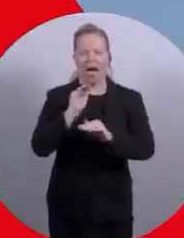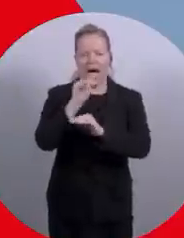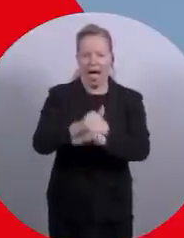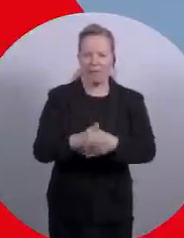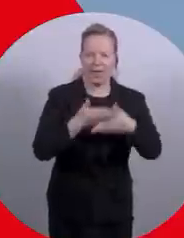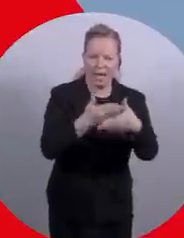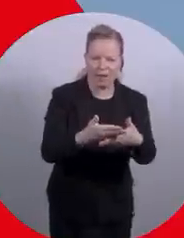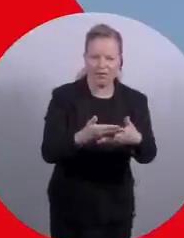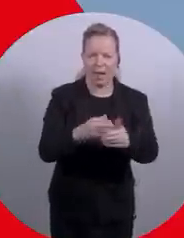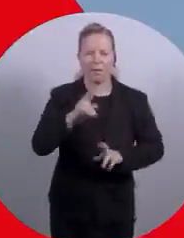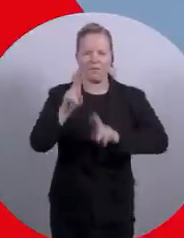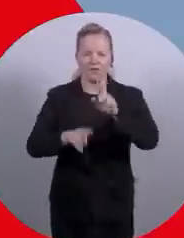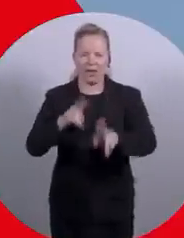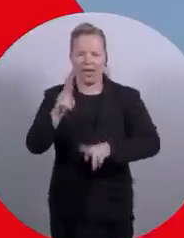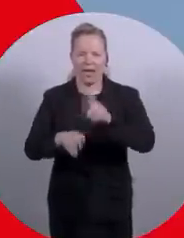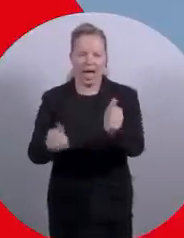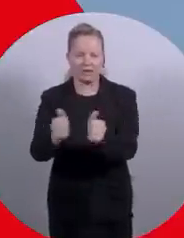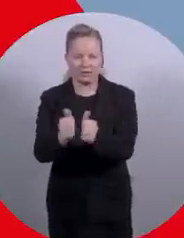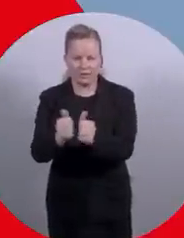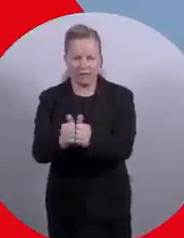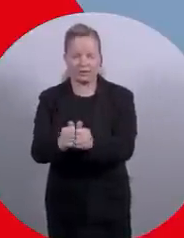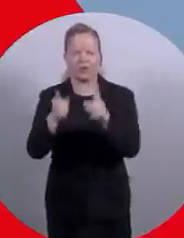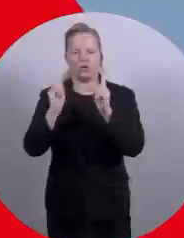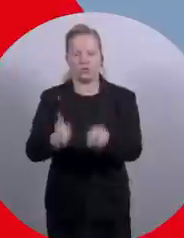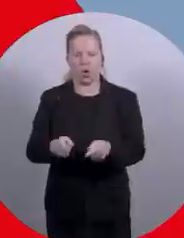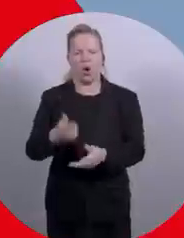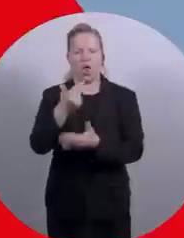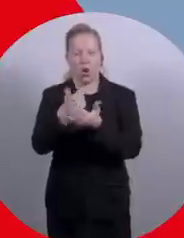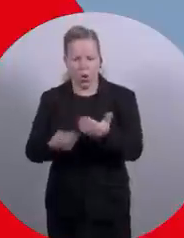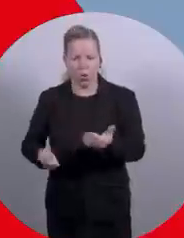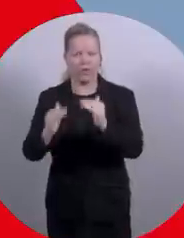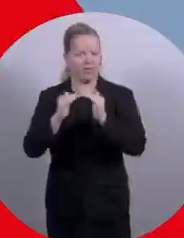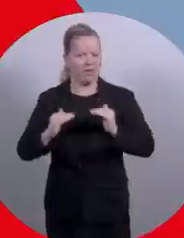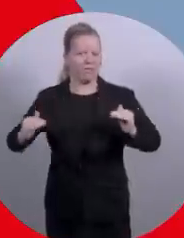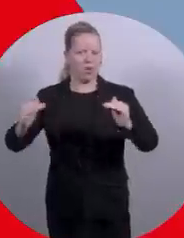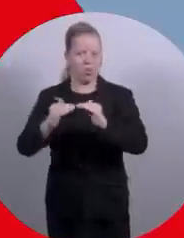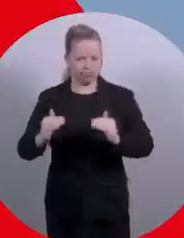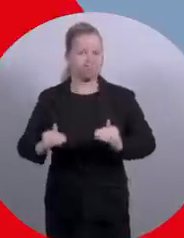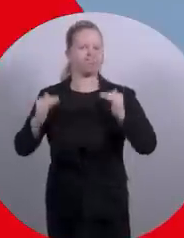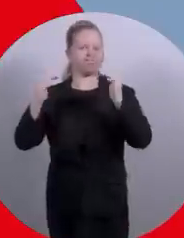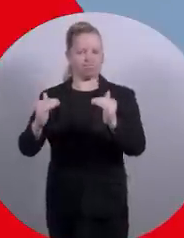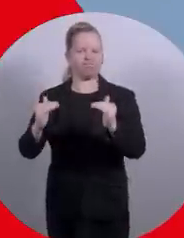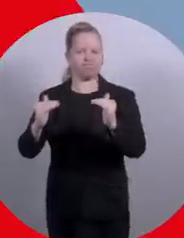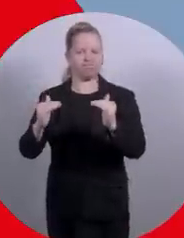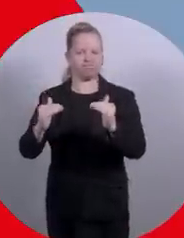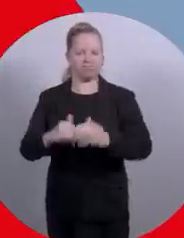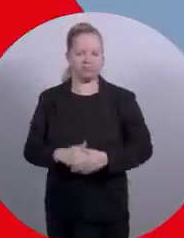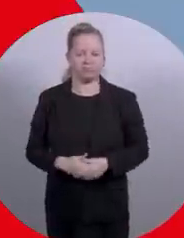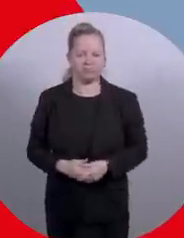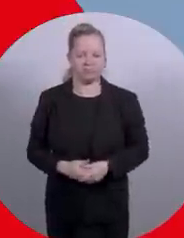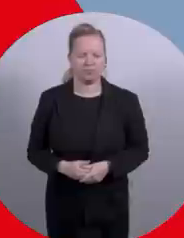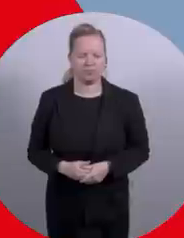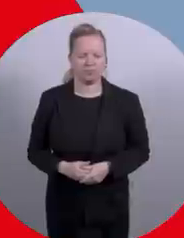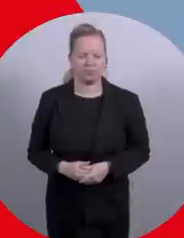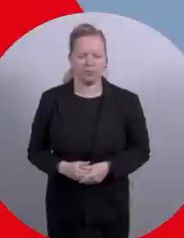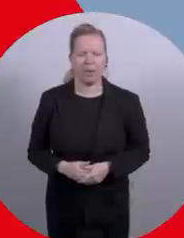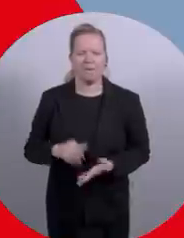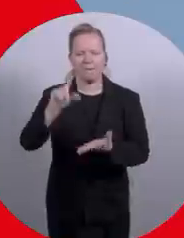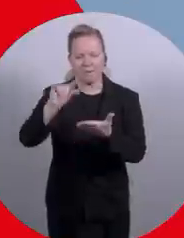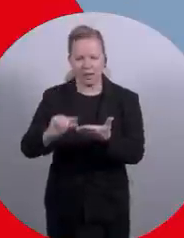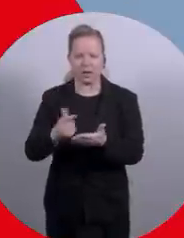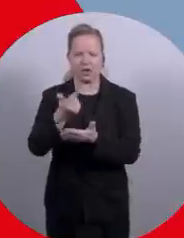auch in ein Lohnniveau zu führen dass repräsentativ ist dass jedenfalls durch den